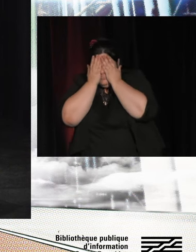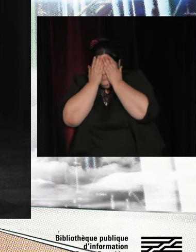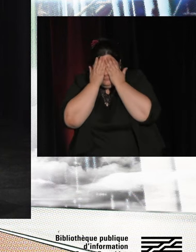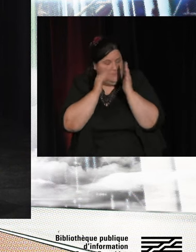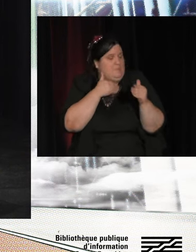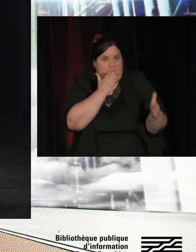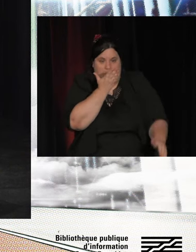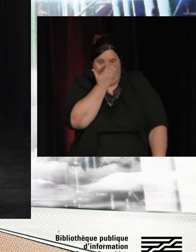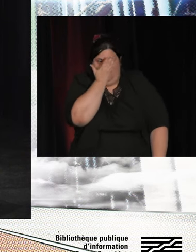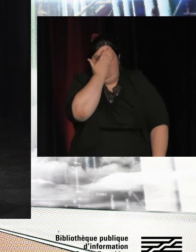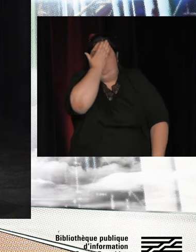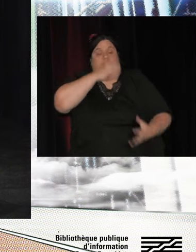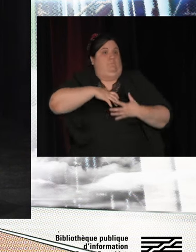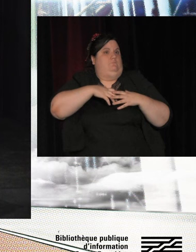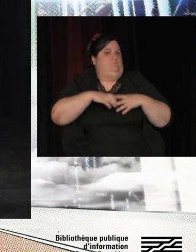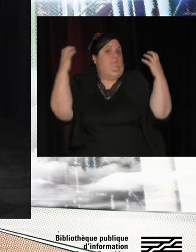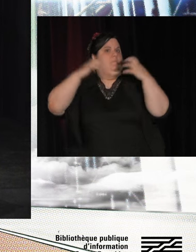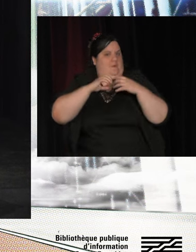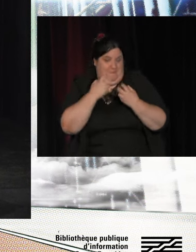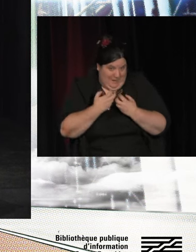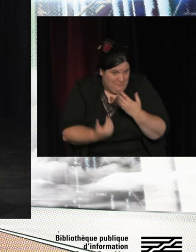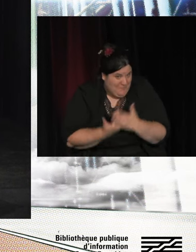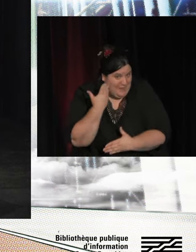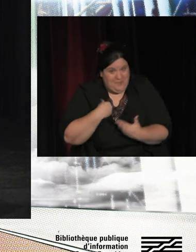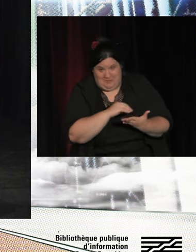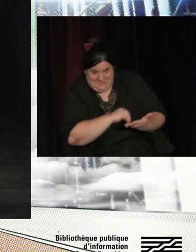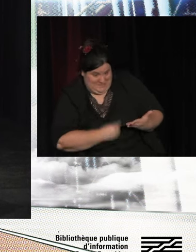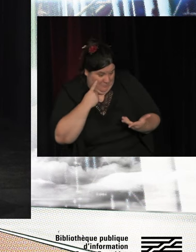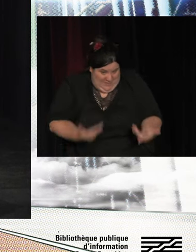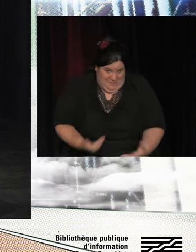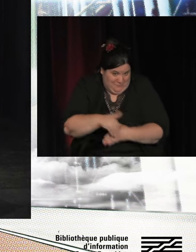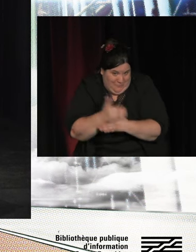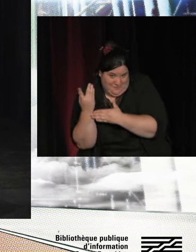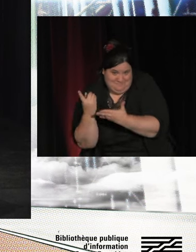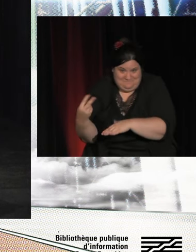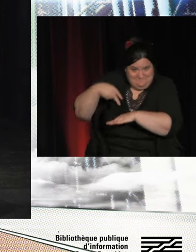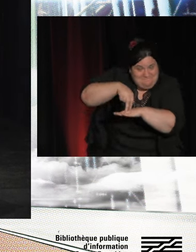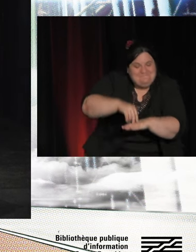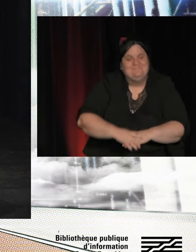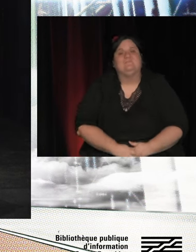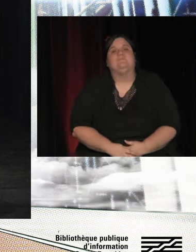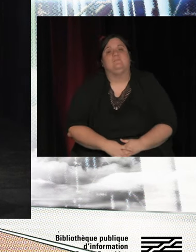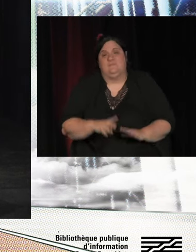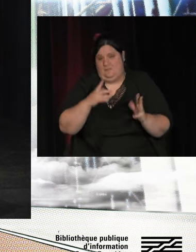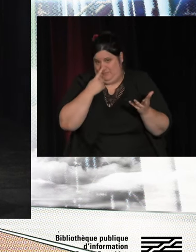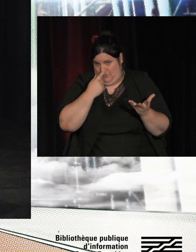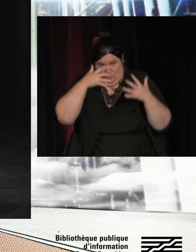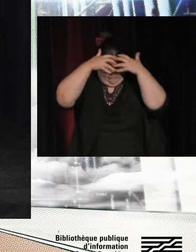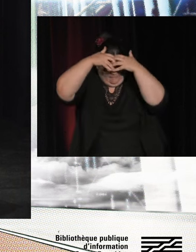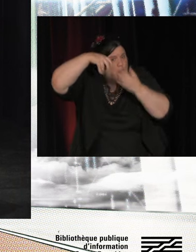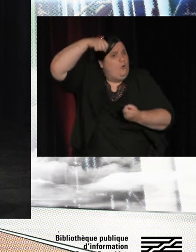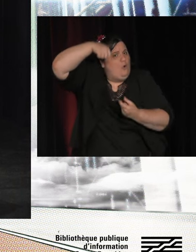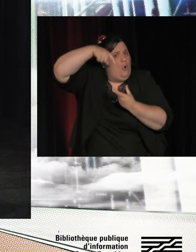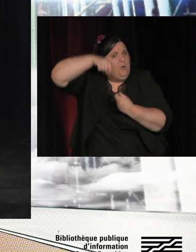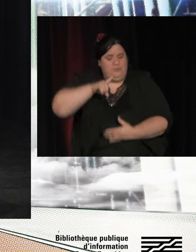la veille ou l'avant-veille, comme moi qui ai donc écrit mes notes ce matin. En fait, il y a un déficit de dopamine dans le cerveau et tu as